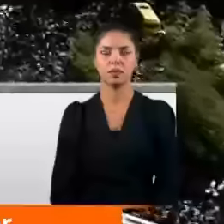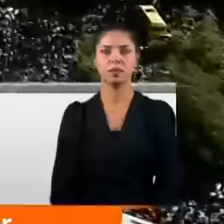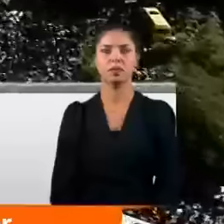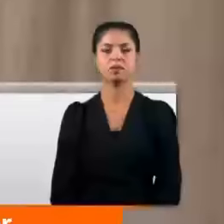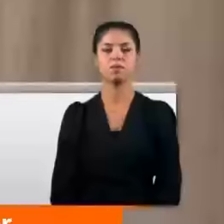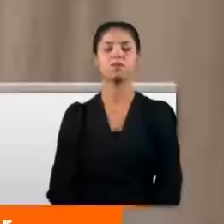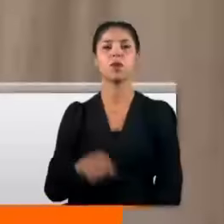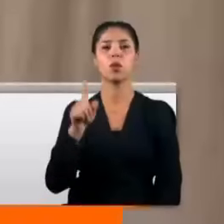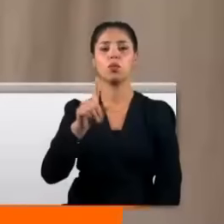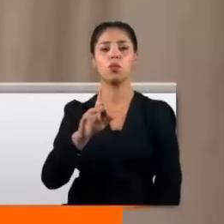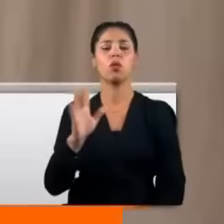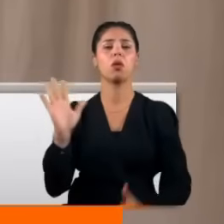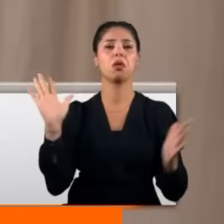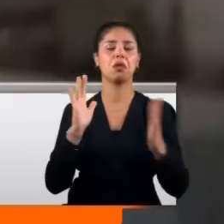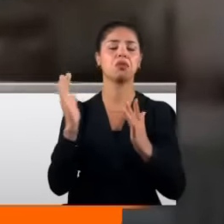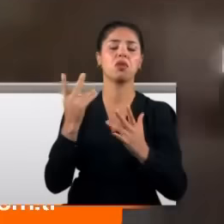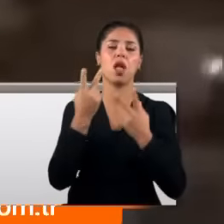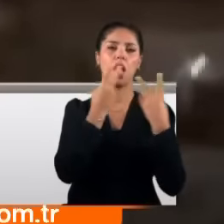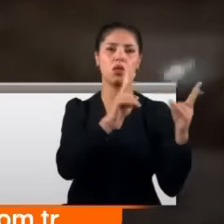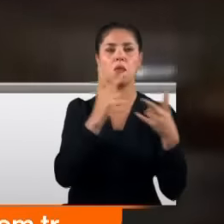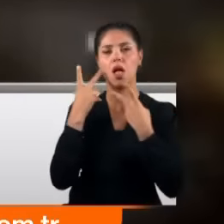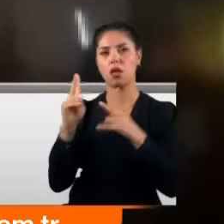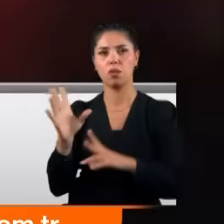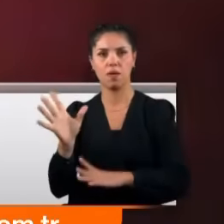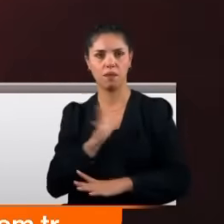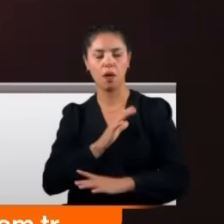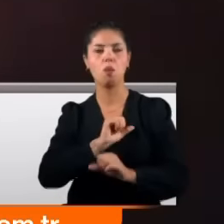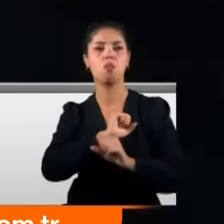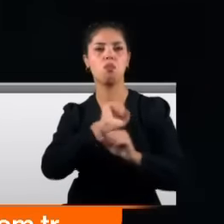yanda karşılıklı açıklamalar, bir yanda süren bombardıman.